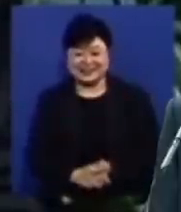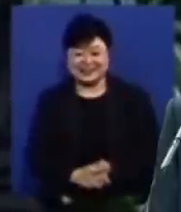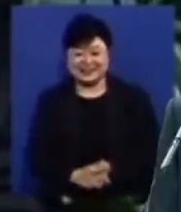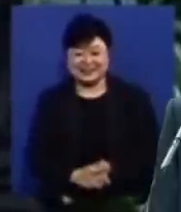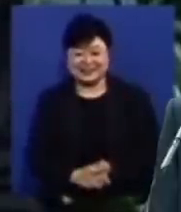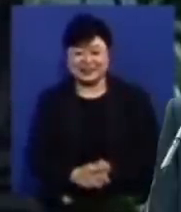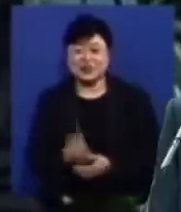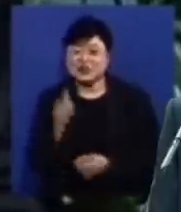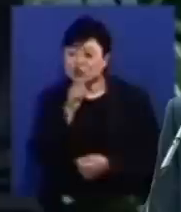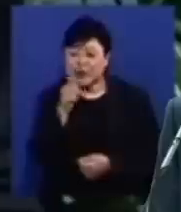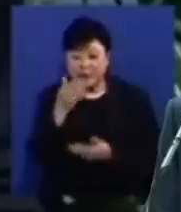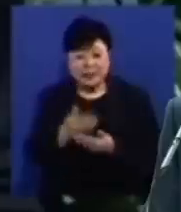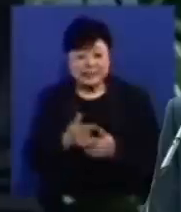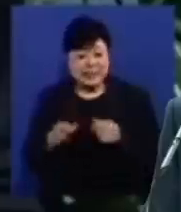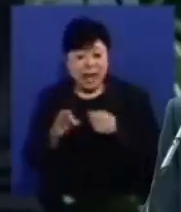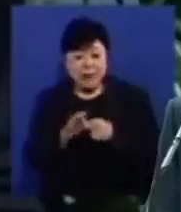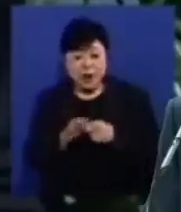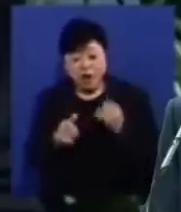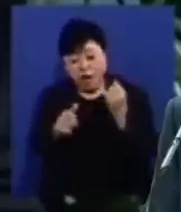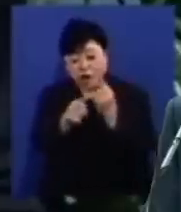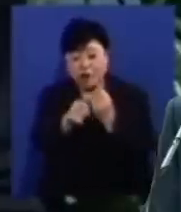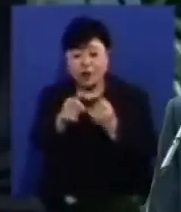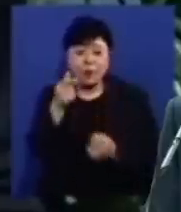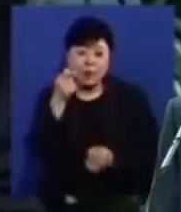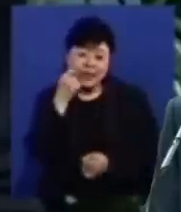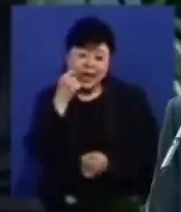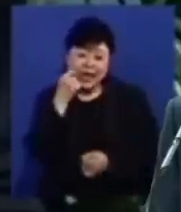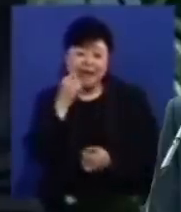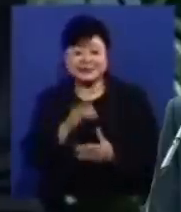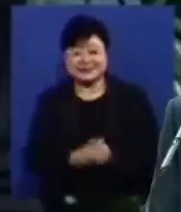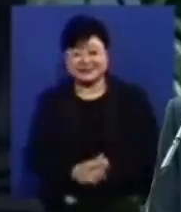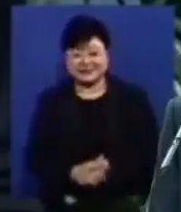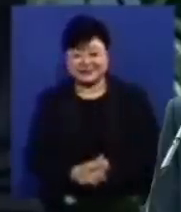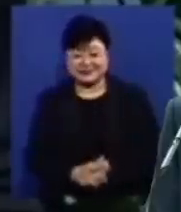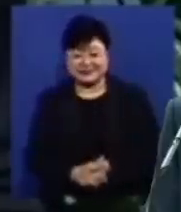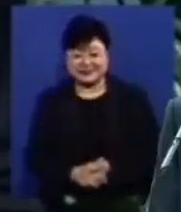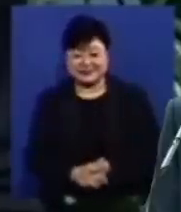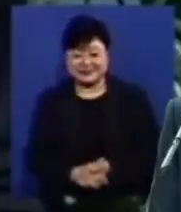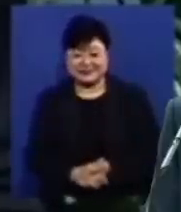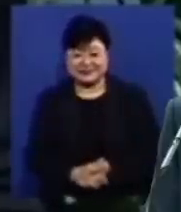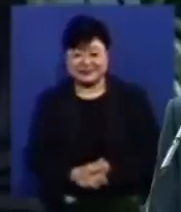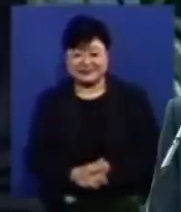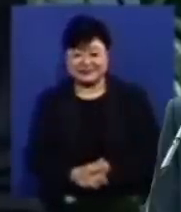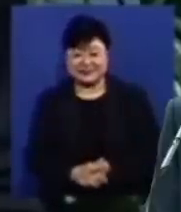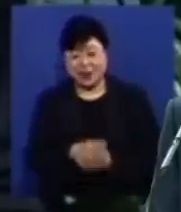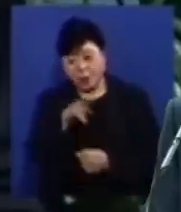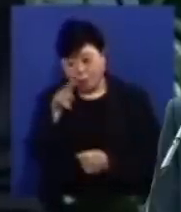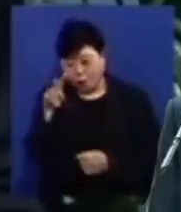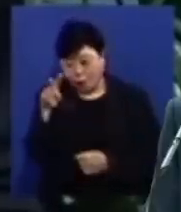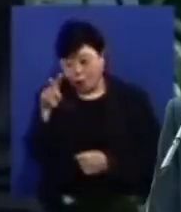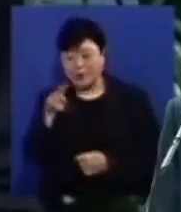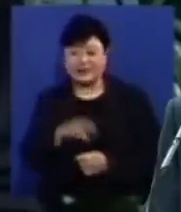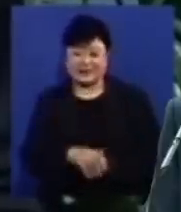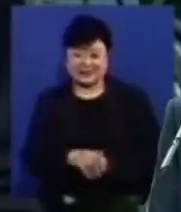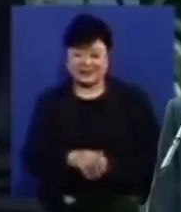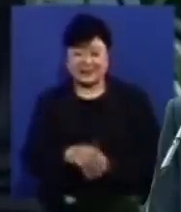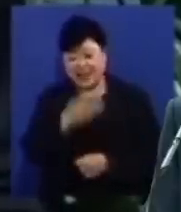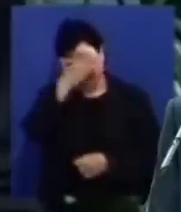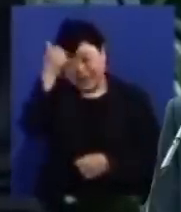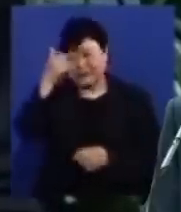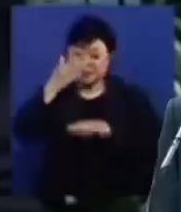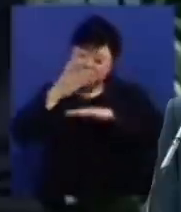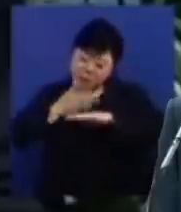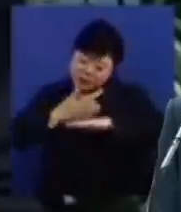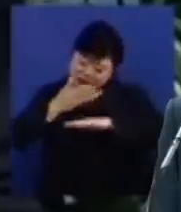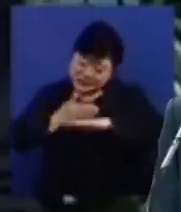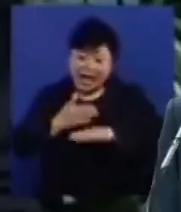그 중매를 안 받았으면 결혼 못할 뻔당했다. 그러니까 나를 보더니만 할아버지